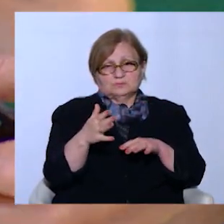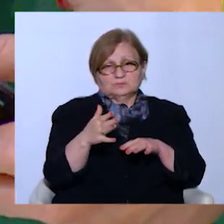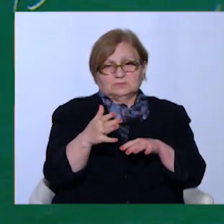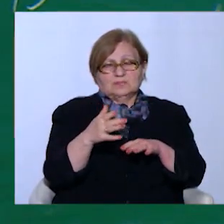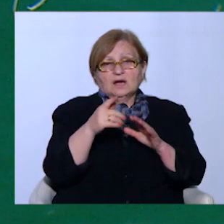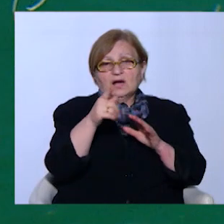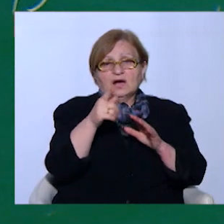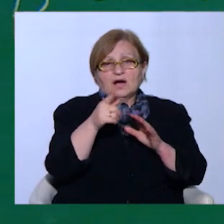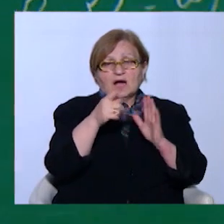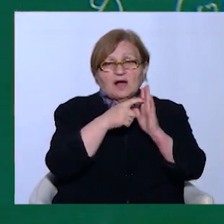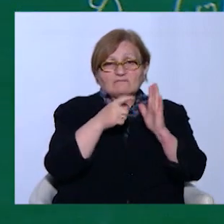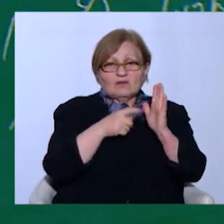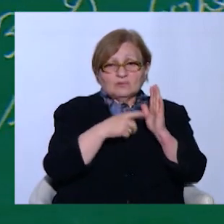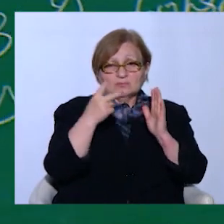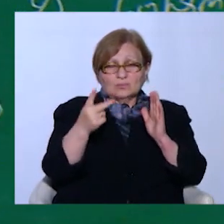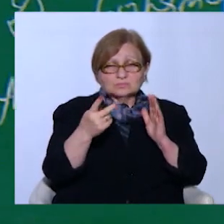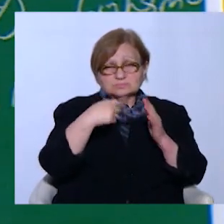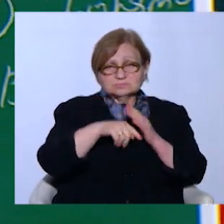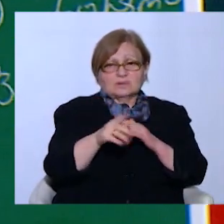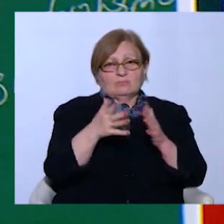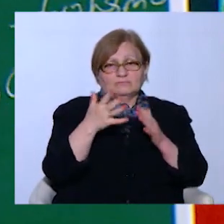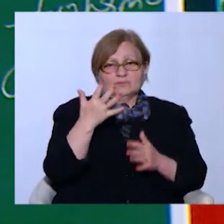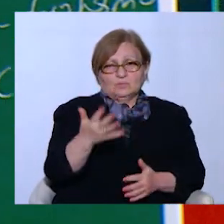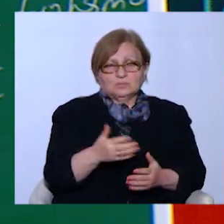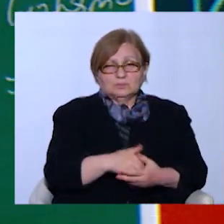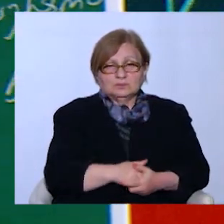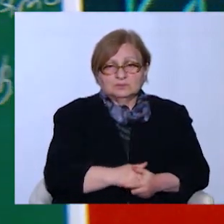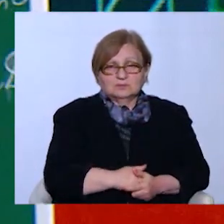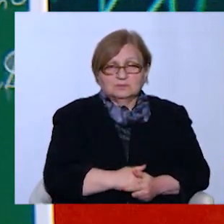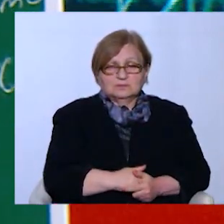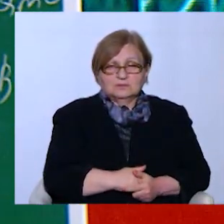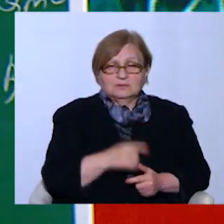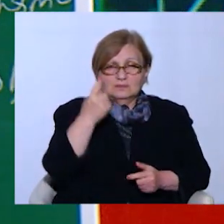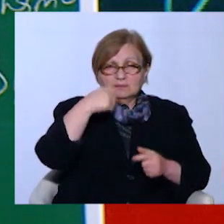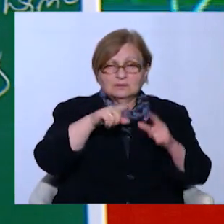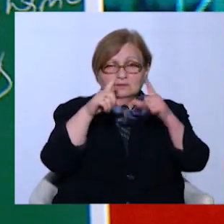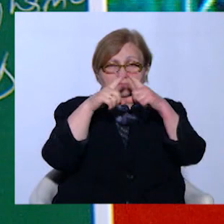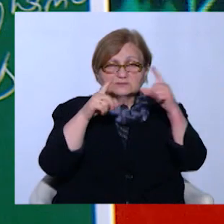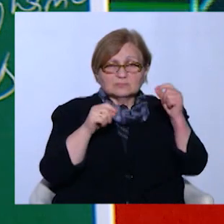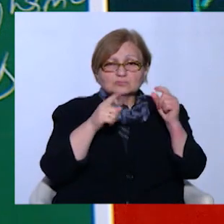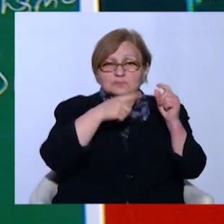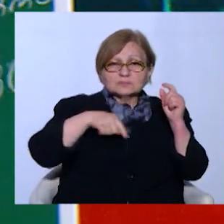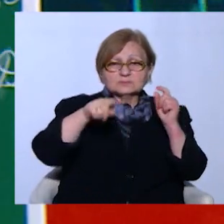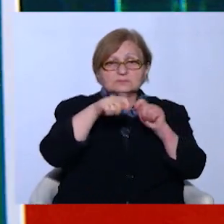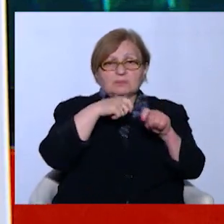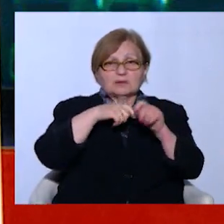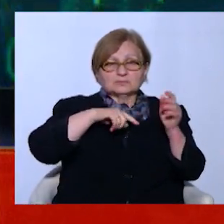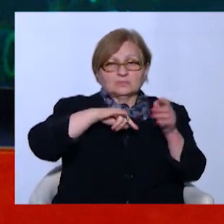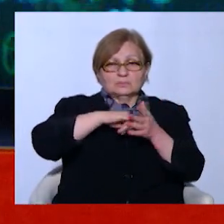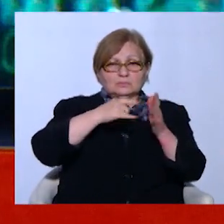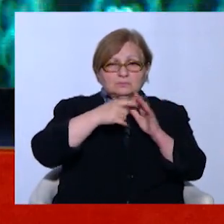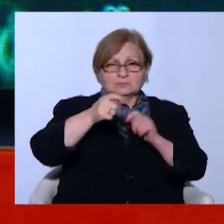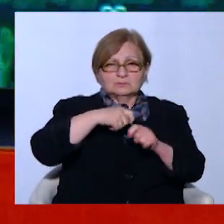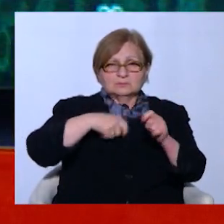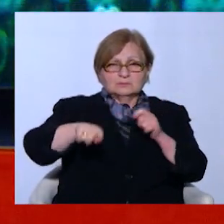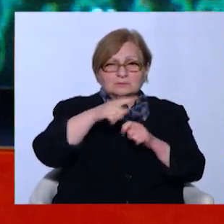5. ეს ჩვენ უკვე ვიპოვეთ, კათეტი X-ი არის 5. მაშინ რა იქნება სამკუთხედი ABC-ს ფართობი? სამკუთხედი ABC-ს